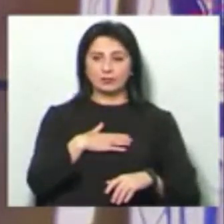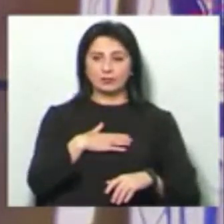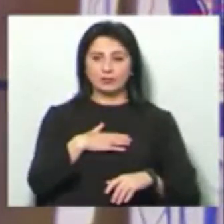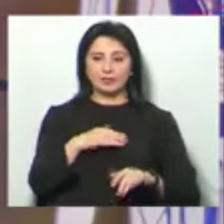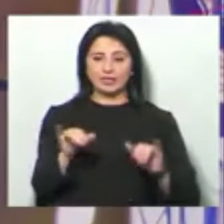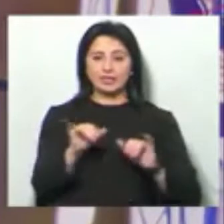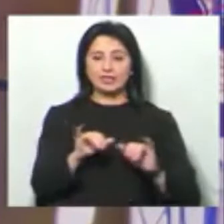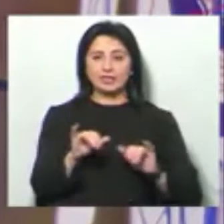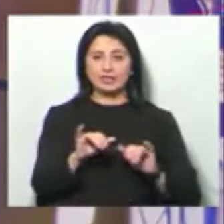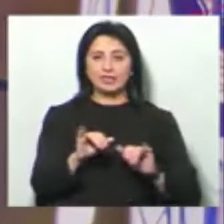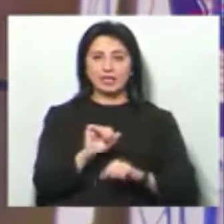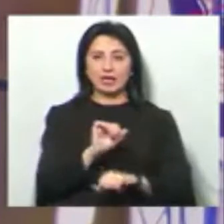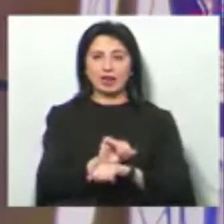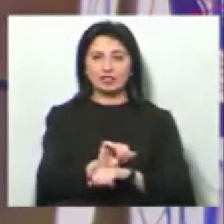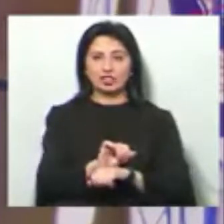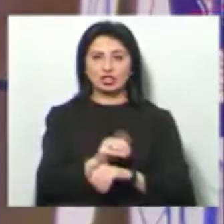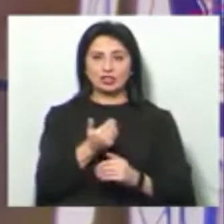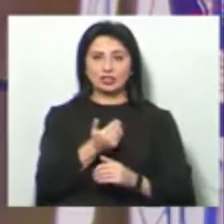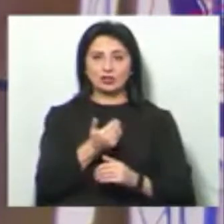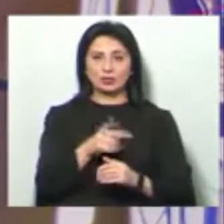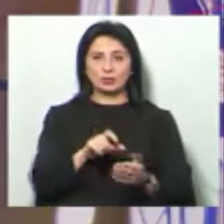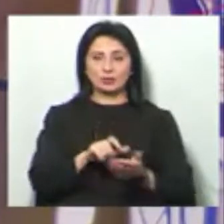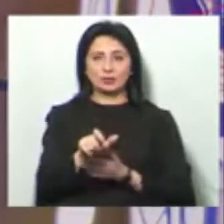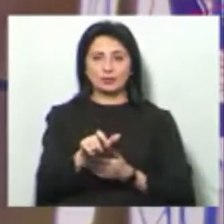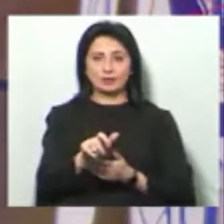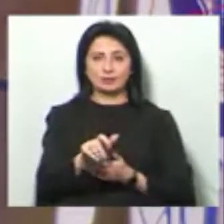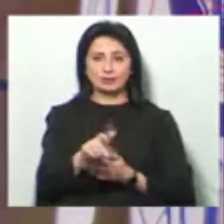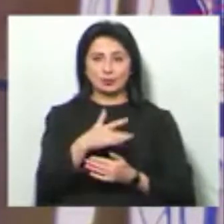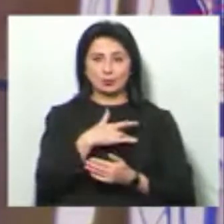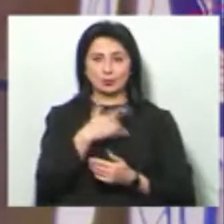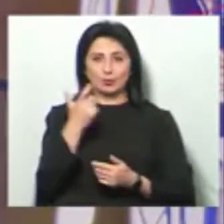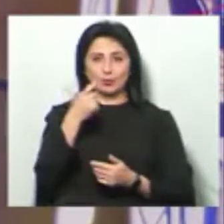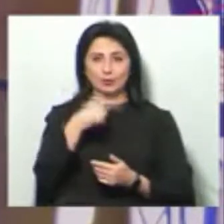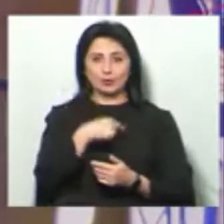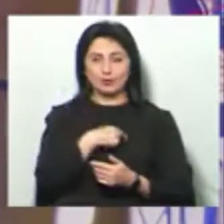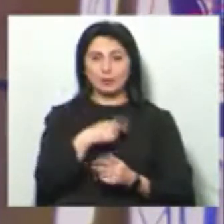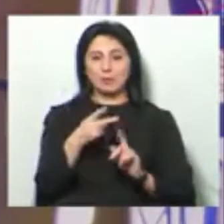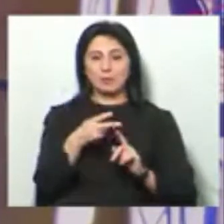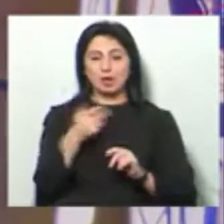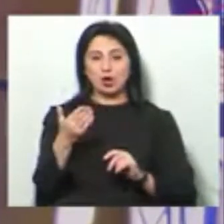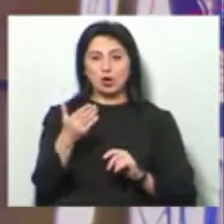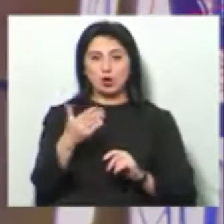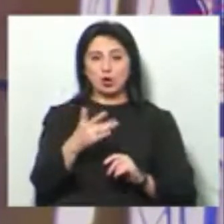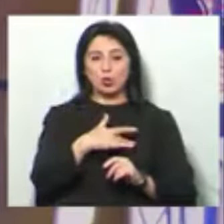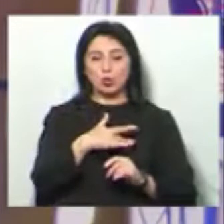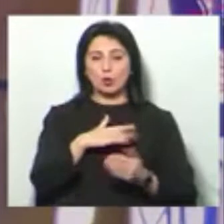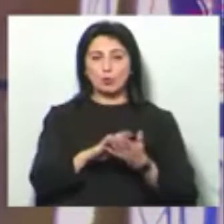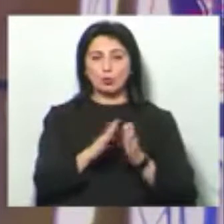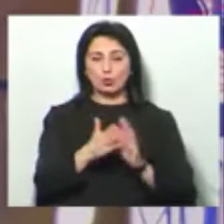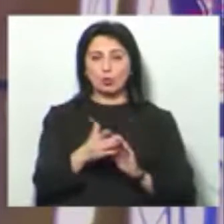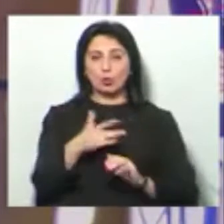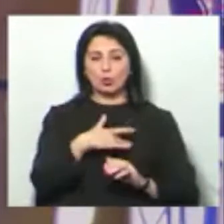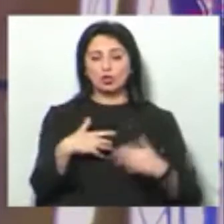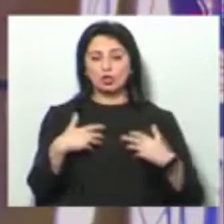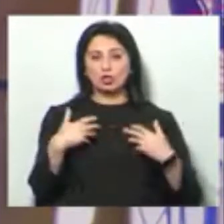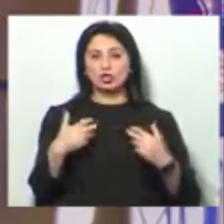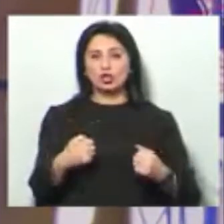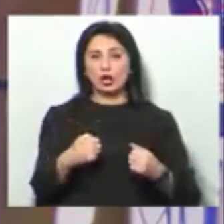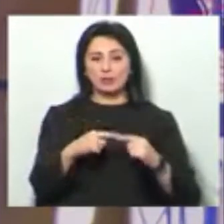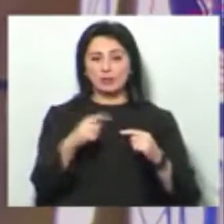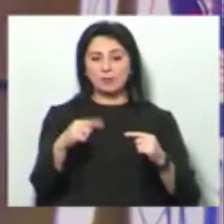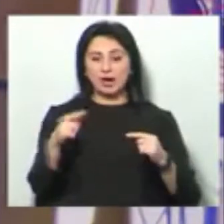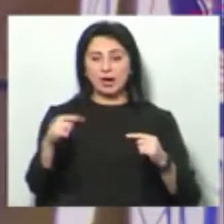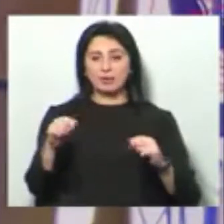სად გავჩერდებით სიცოცხლის გზაზე და მეორე მხრივ გულის მდგომარეობა და გულის ჯანმრთელობის პარამეტრი